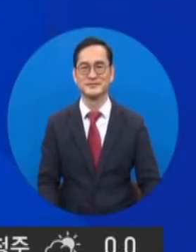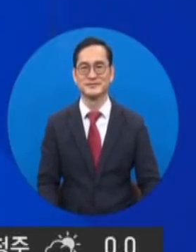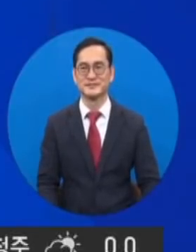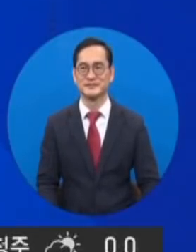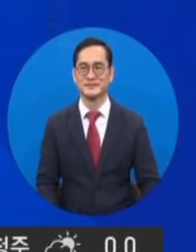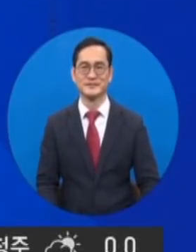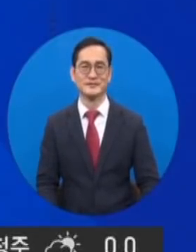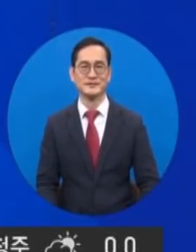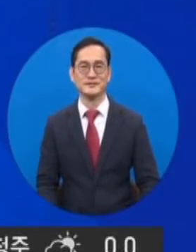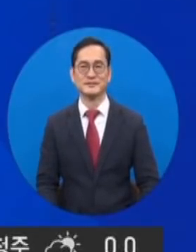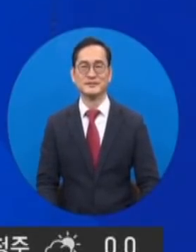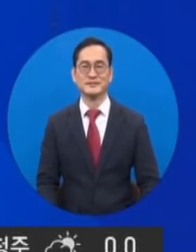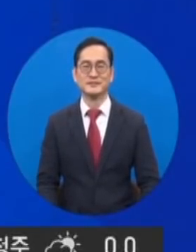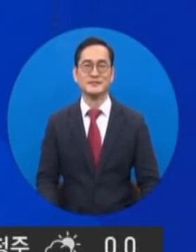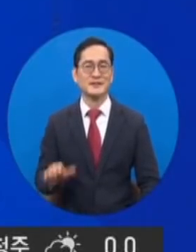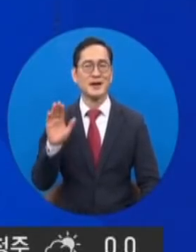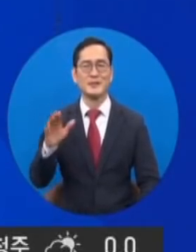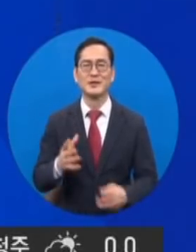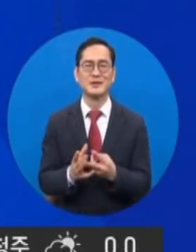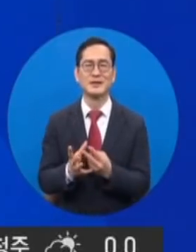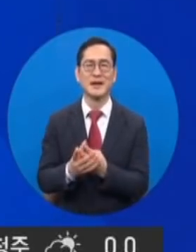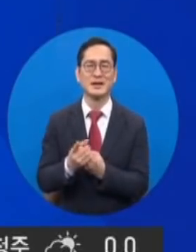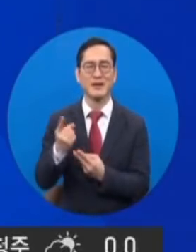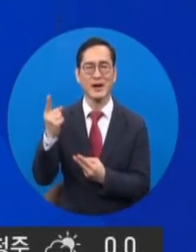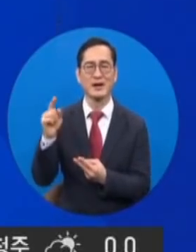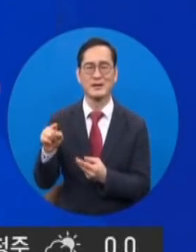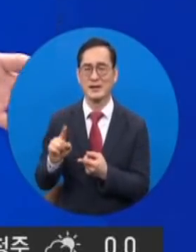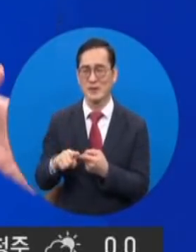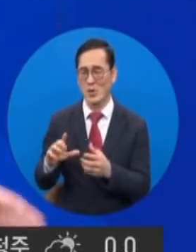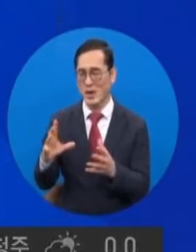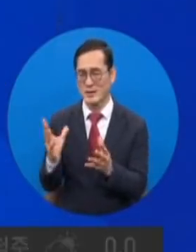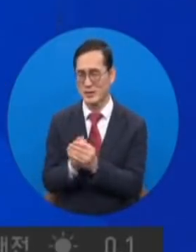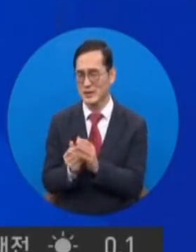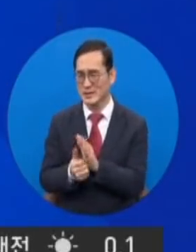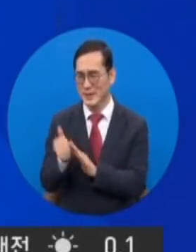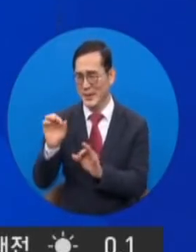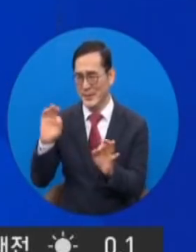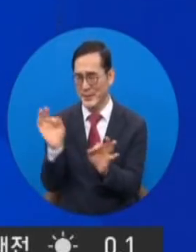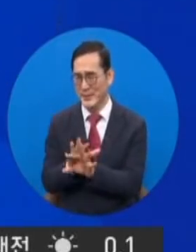기간 동안 단일화의 가능성은 남아있다라는 게 지금 떠도는 이야기네요.